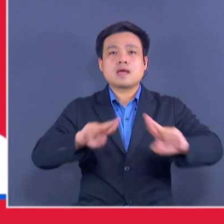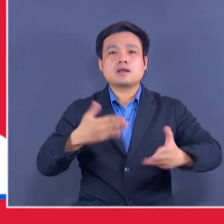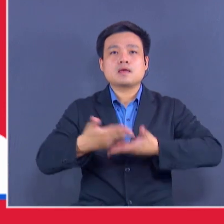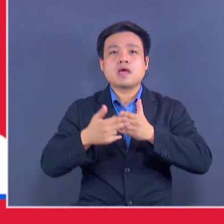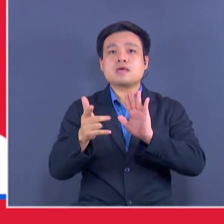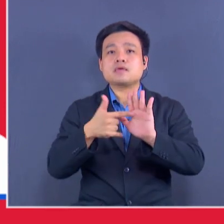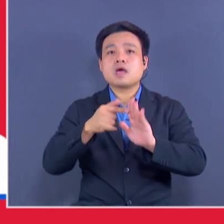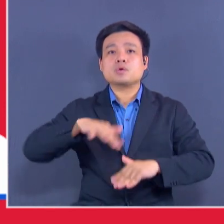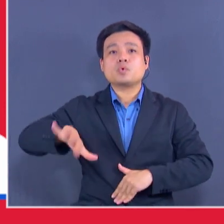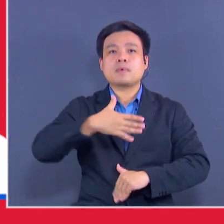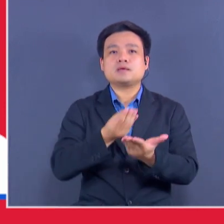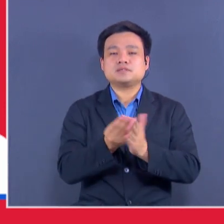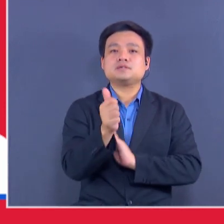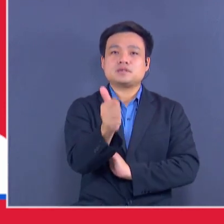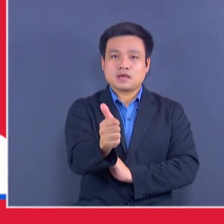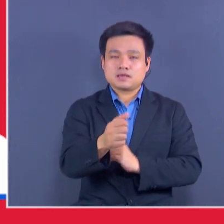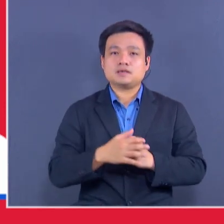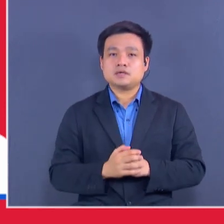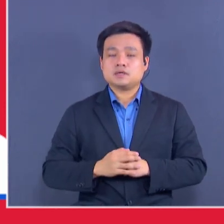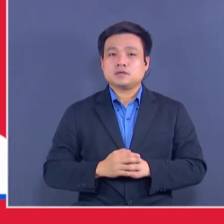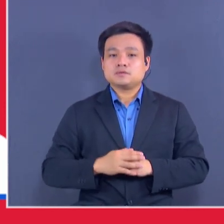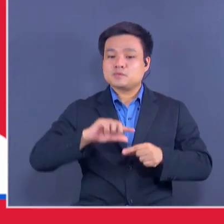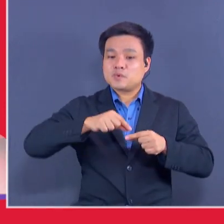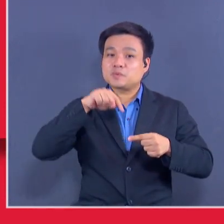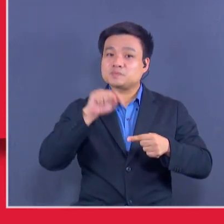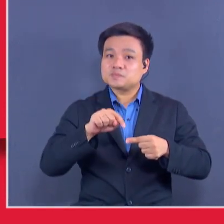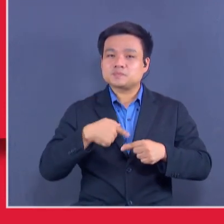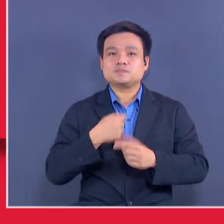ประเทศอย่ามองน้ำเสี่ยงผิวตอบโจทย์เรื่องการบรรเทา